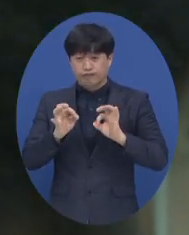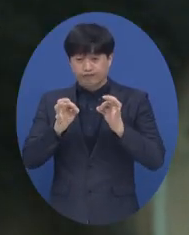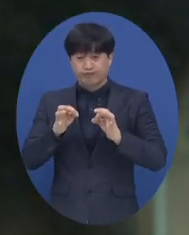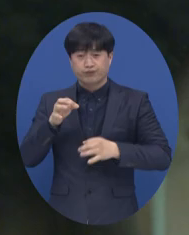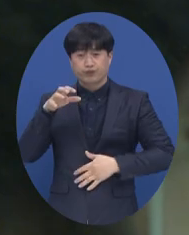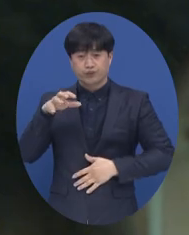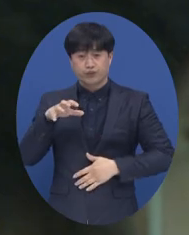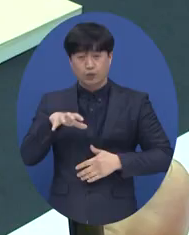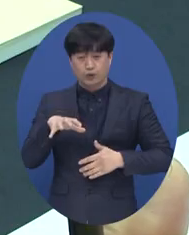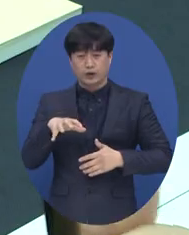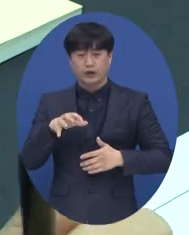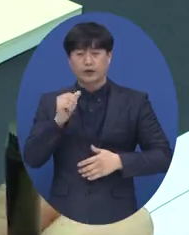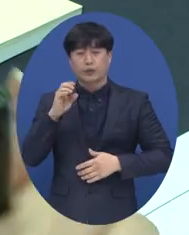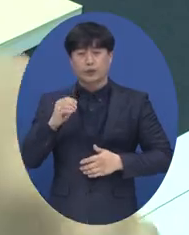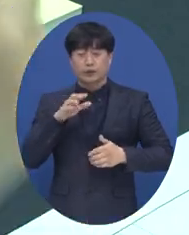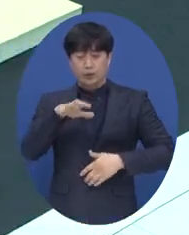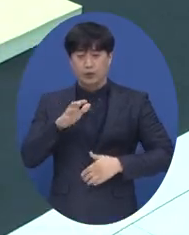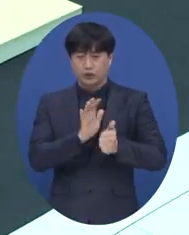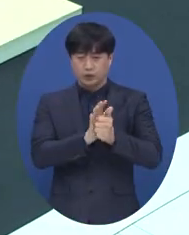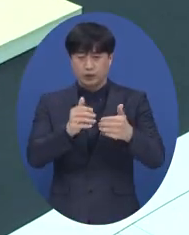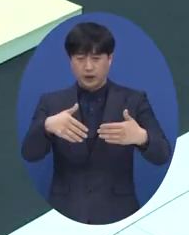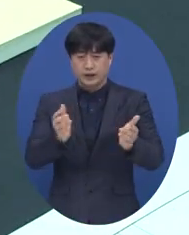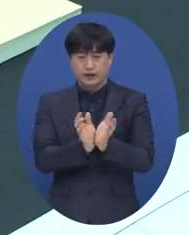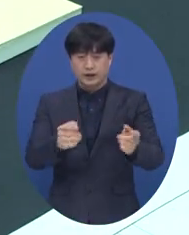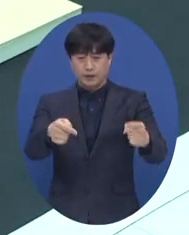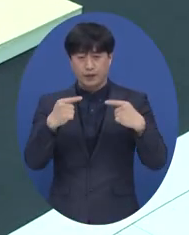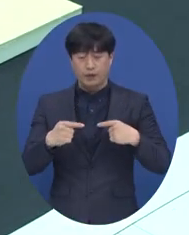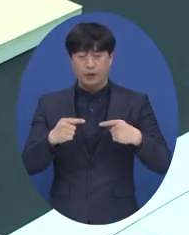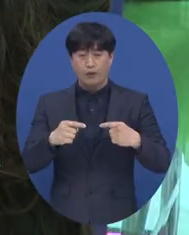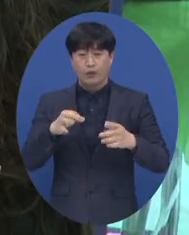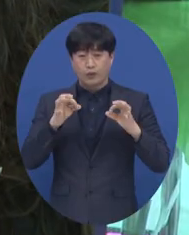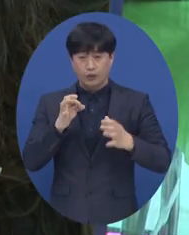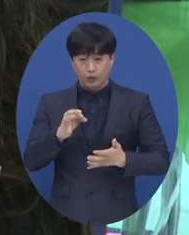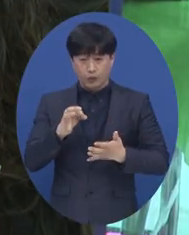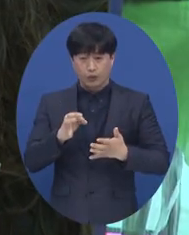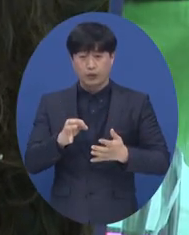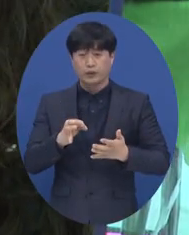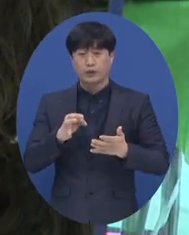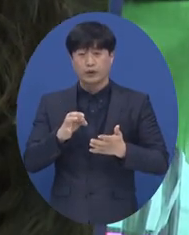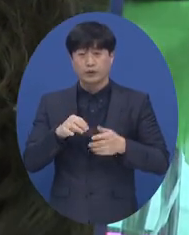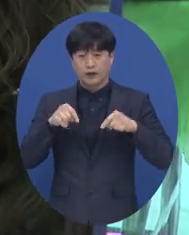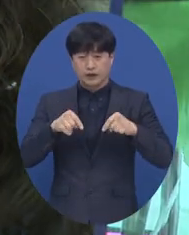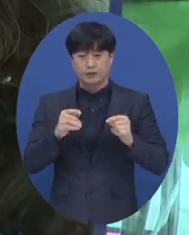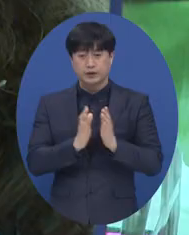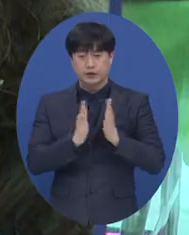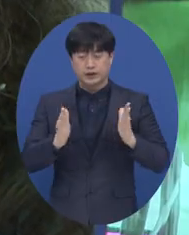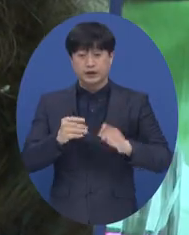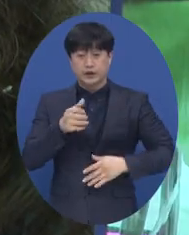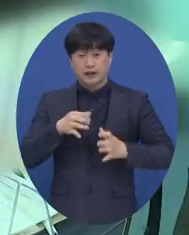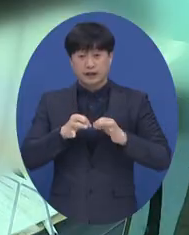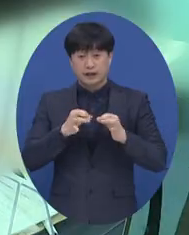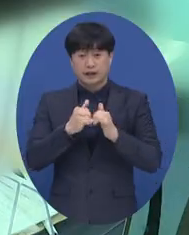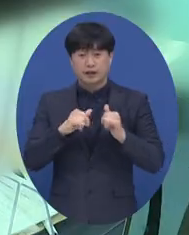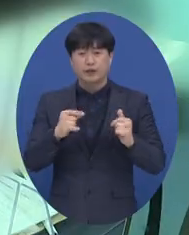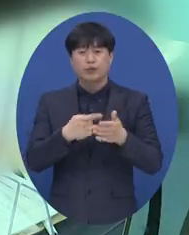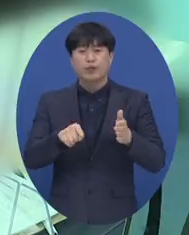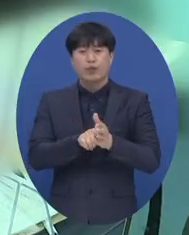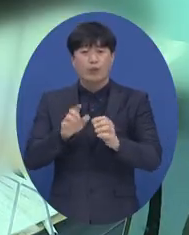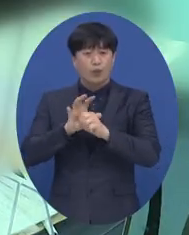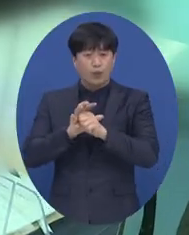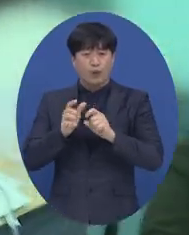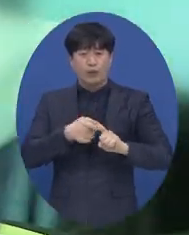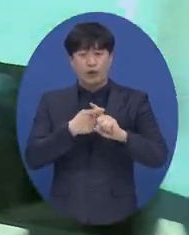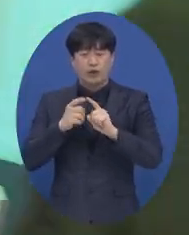서민금융진흥원이 SOS 현장 지원단으로 함께해 금융과 자금 관련 상담을 진행했고 소상공인과 자영업자를